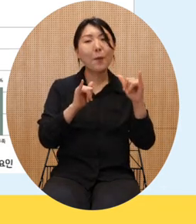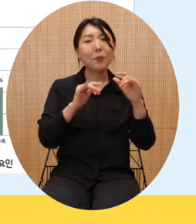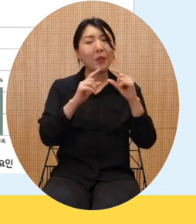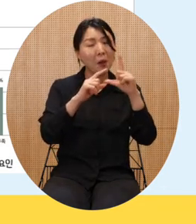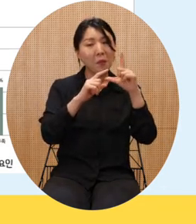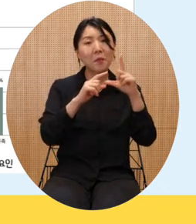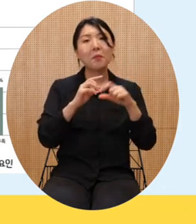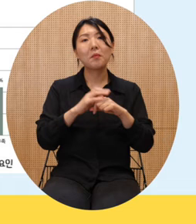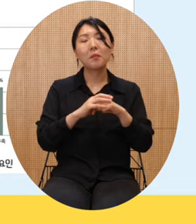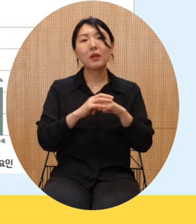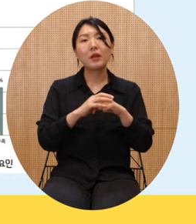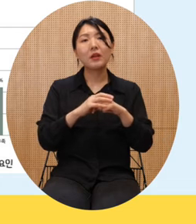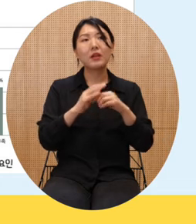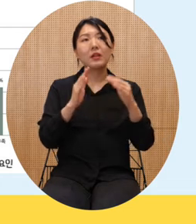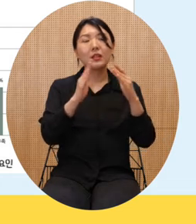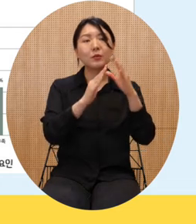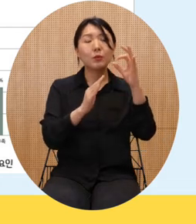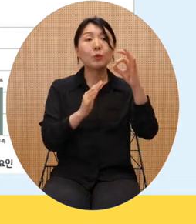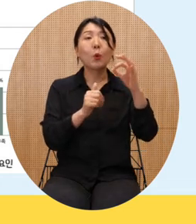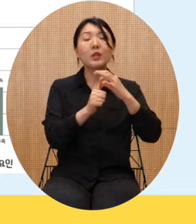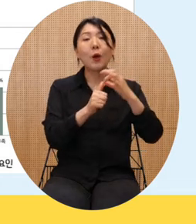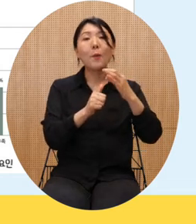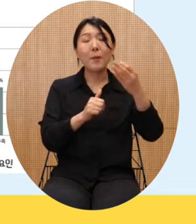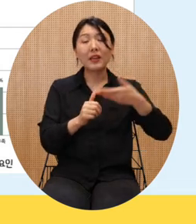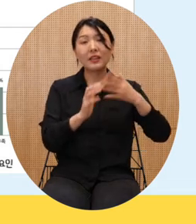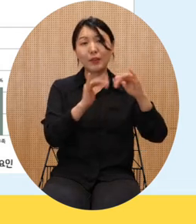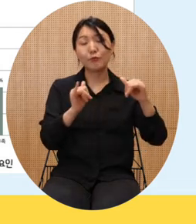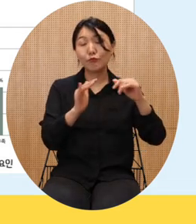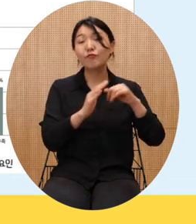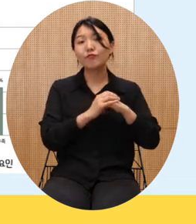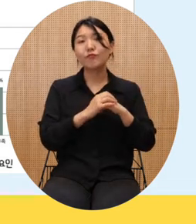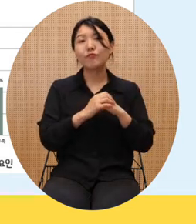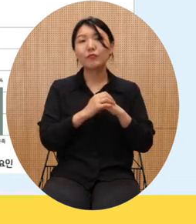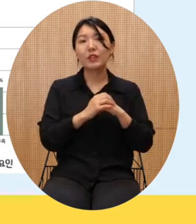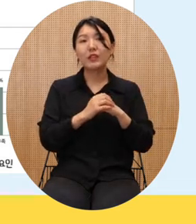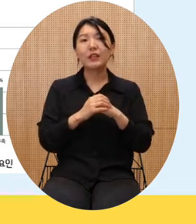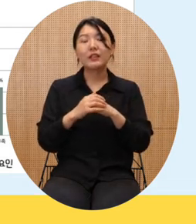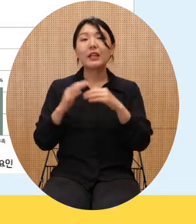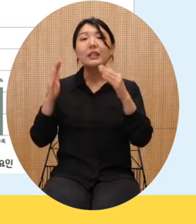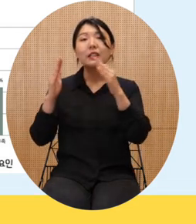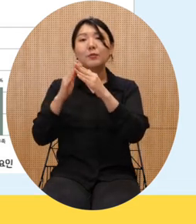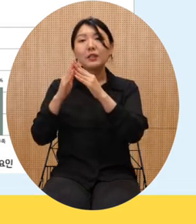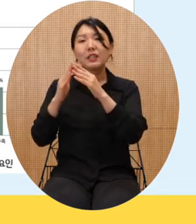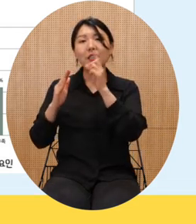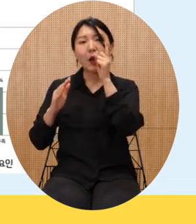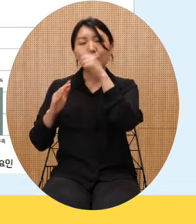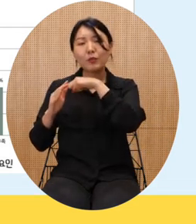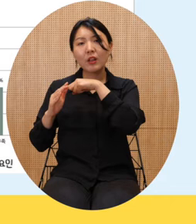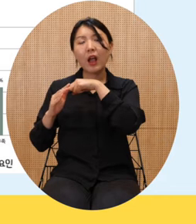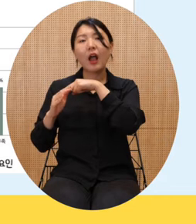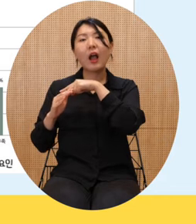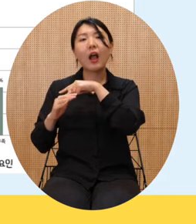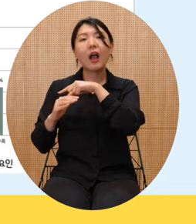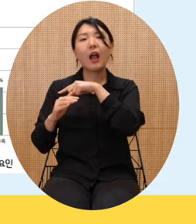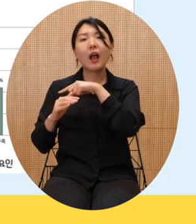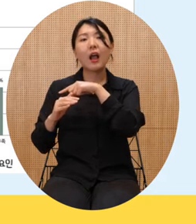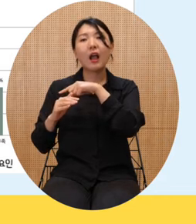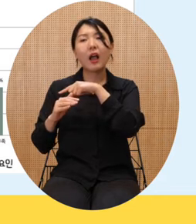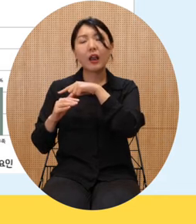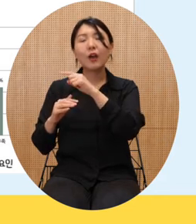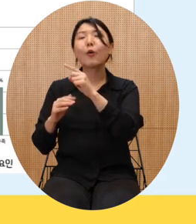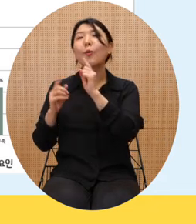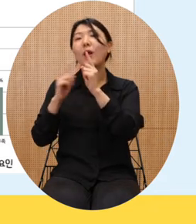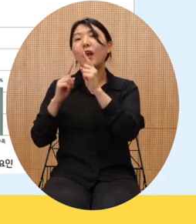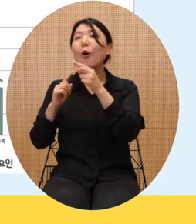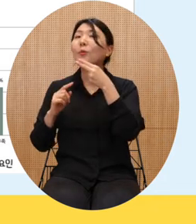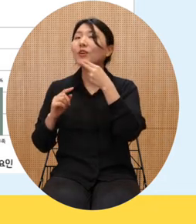영향이 없다라고 하시는 분들이 대다수라는 거고요. 주거비 지원을 받고 있는 가구는. 근데 이제 집이 부정적인